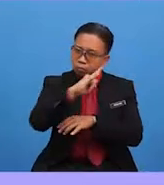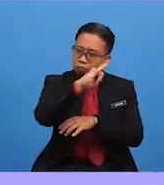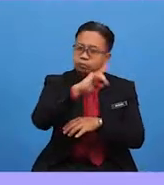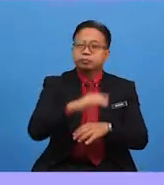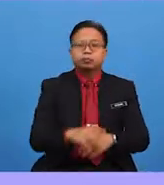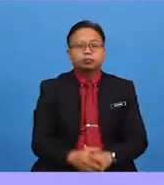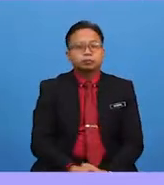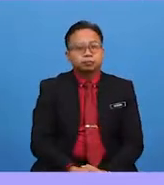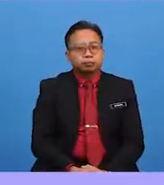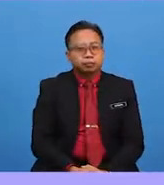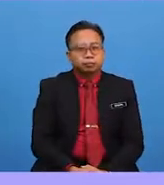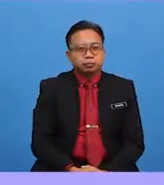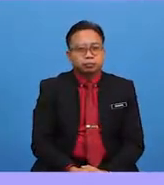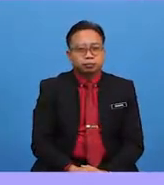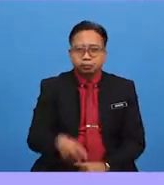Pramugari.